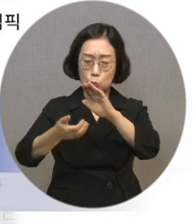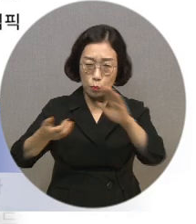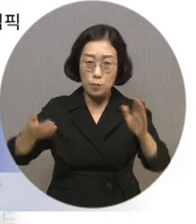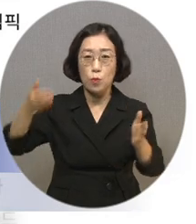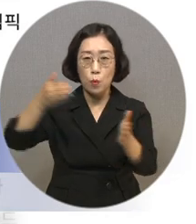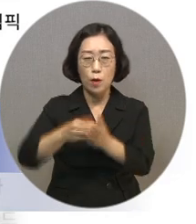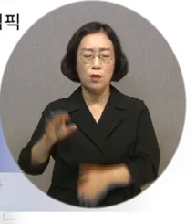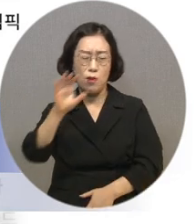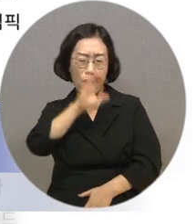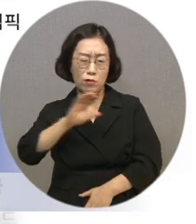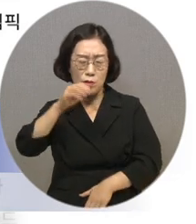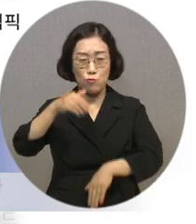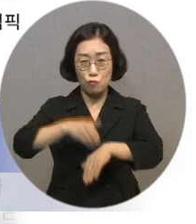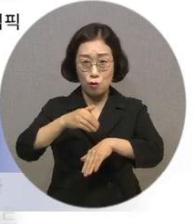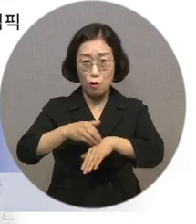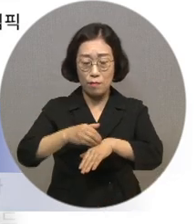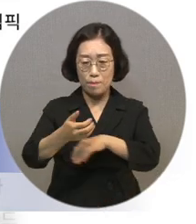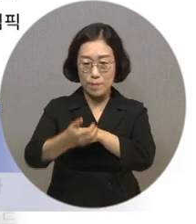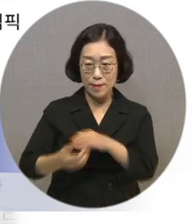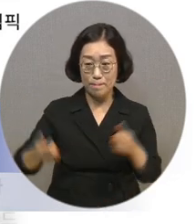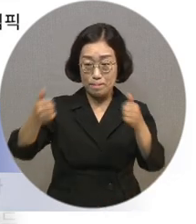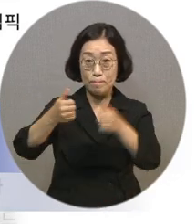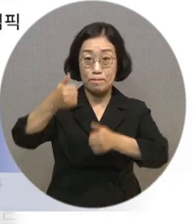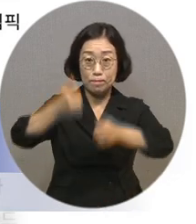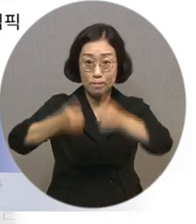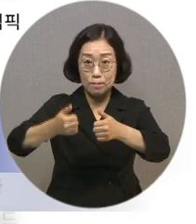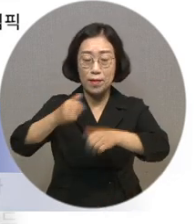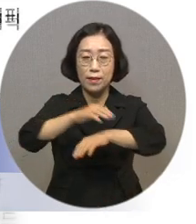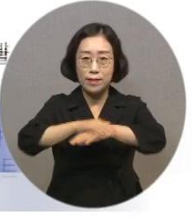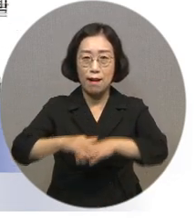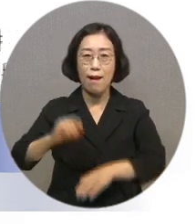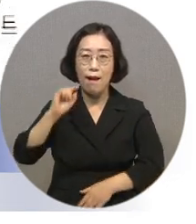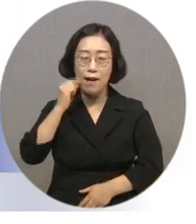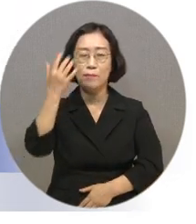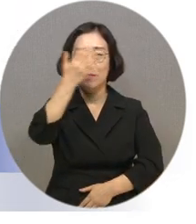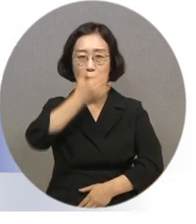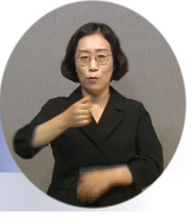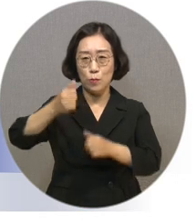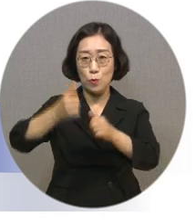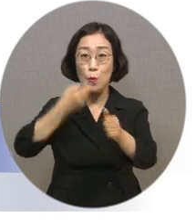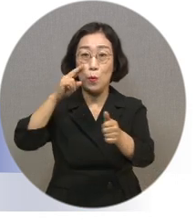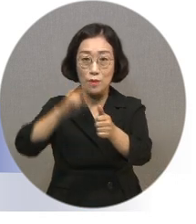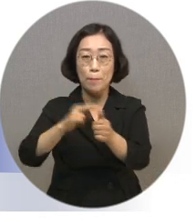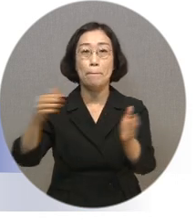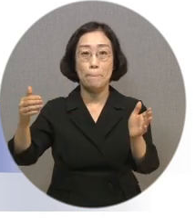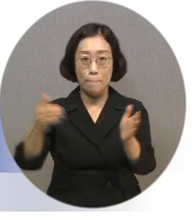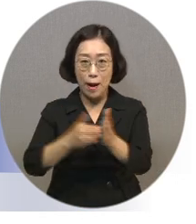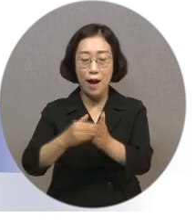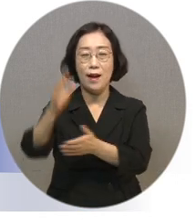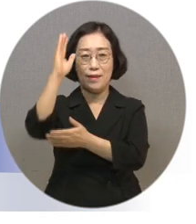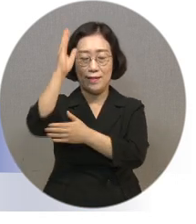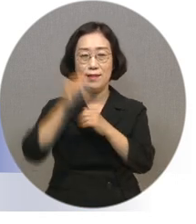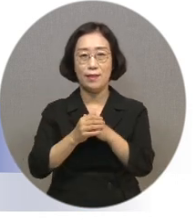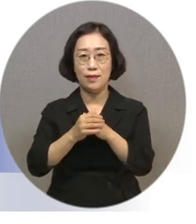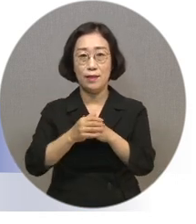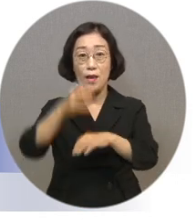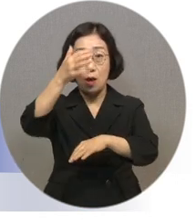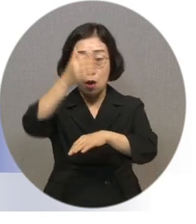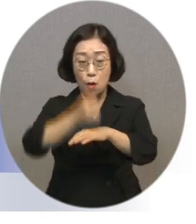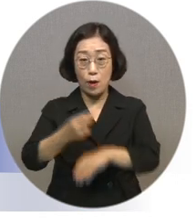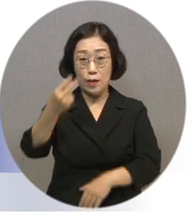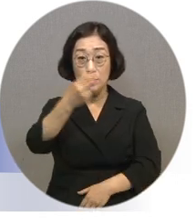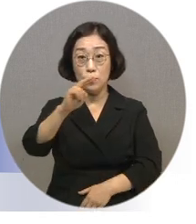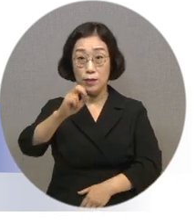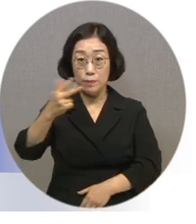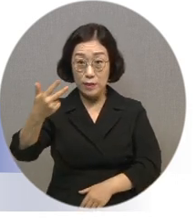땀방울을 결어 아름다운 도전을 펼쳤다고 말했습니다 한편 이번 대회의 경기 결과는 2027